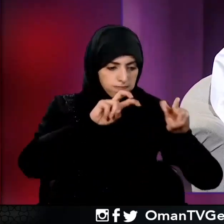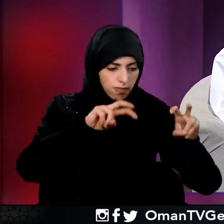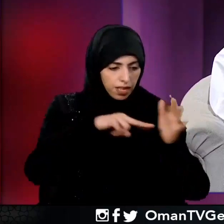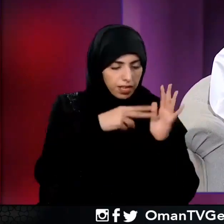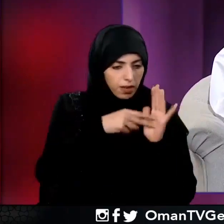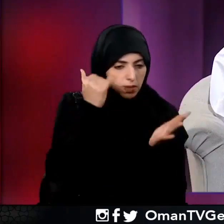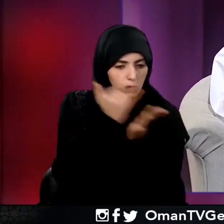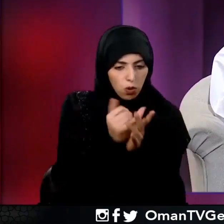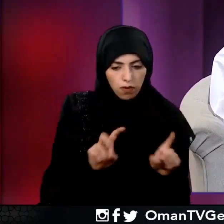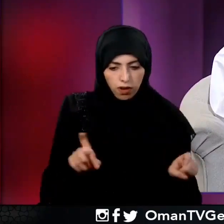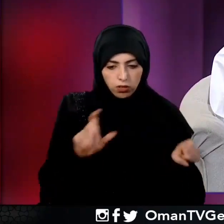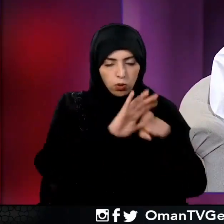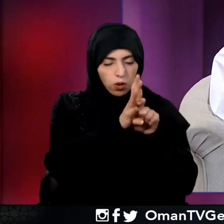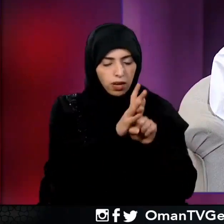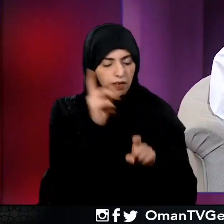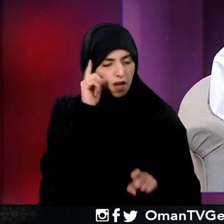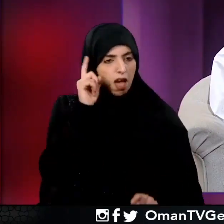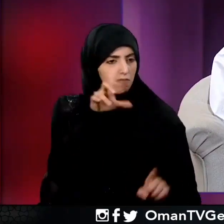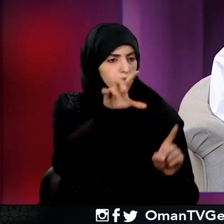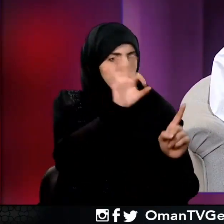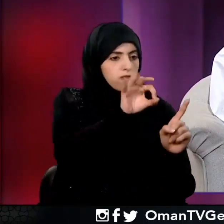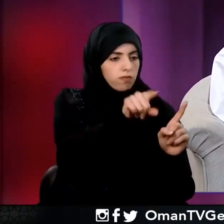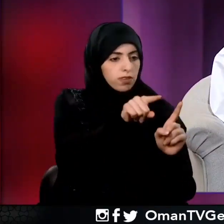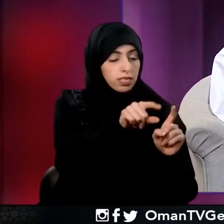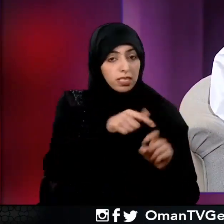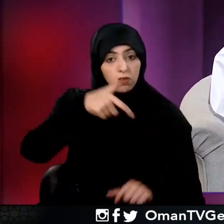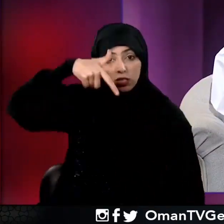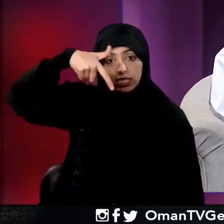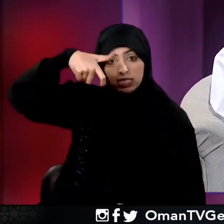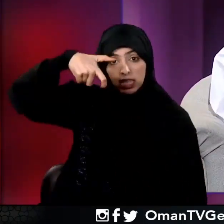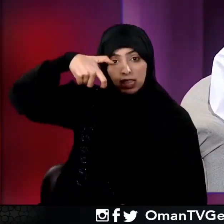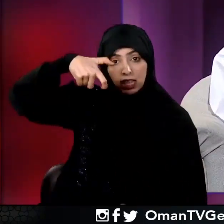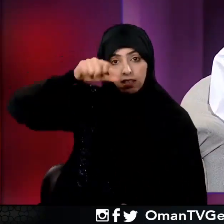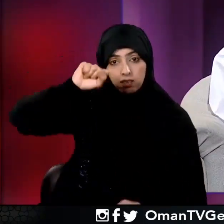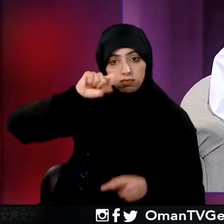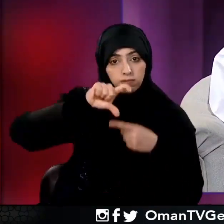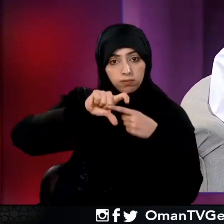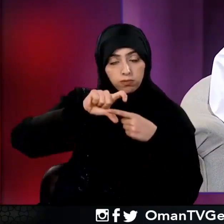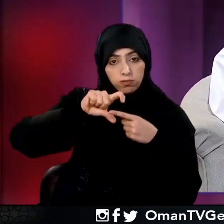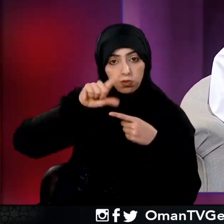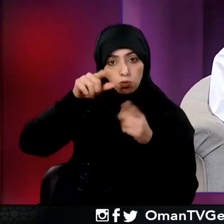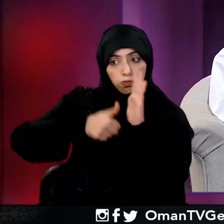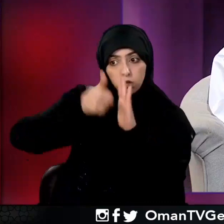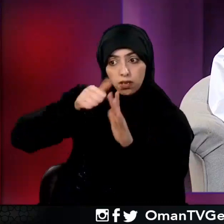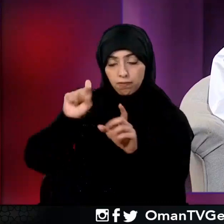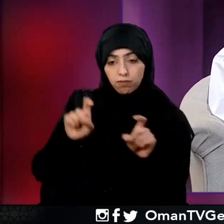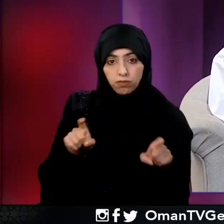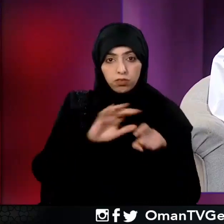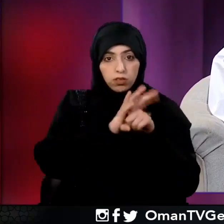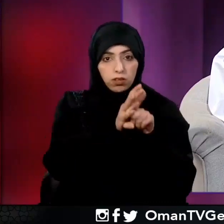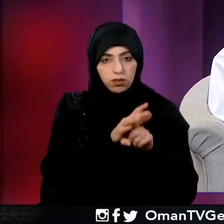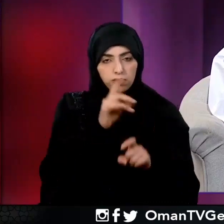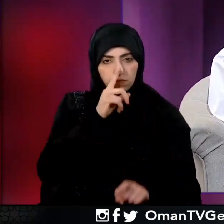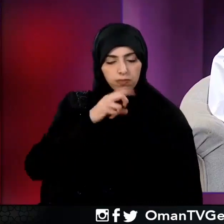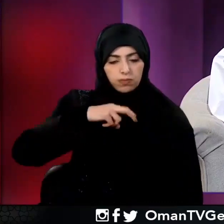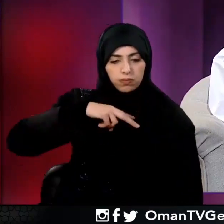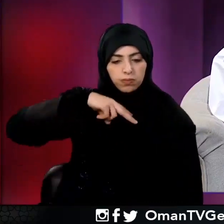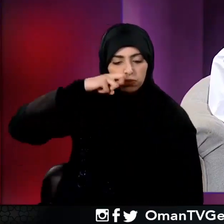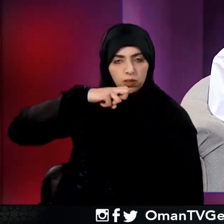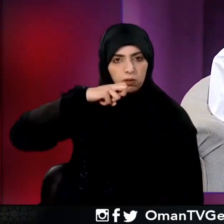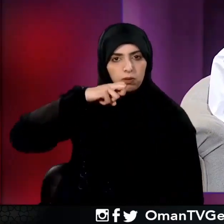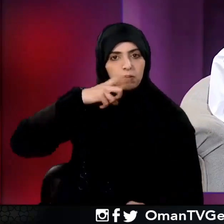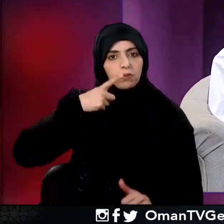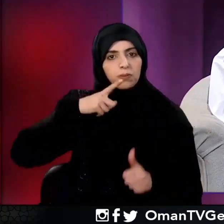القضية، لأن حوالي يمكن 60% من الحالات اللي عندهم إيجابي كوفيد قد يكون عنده فقدان حاسة